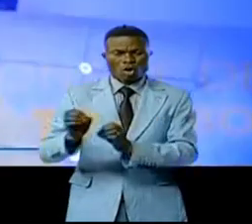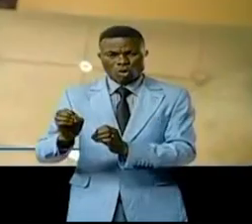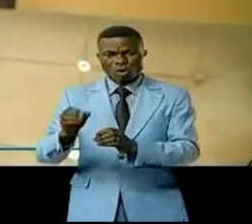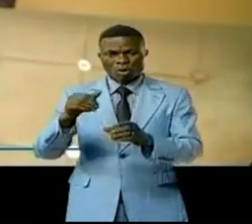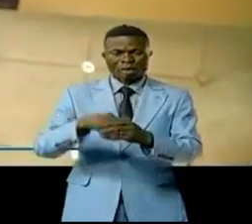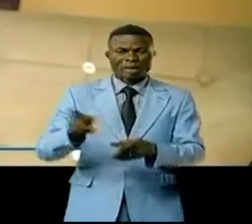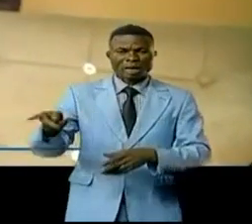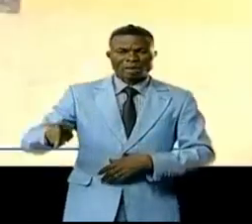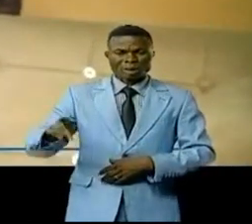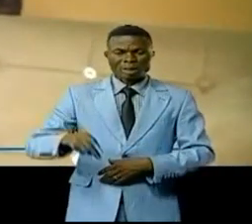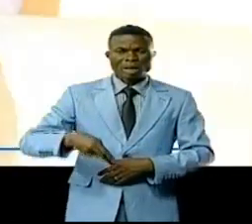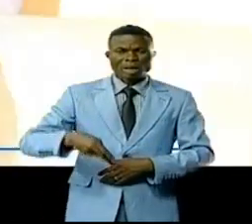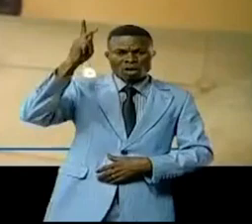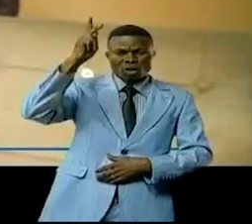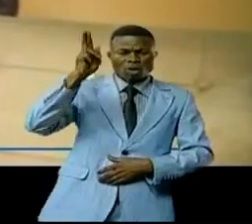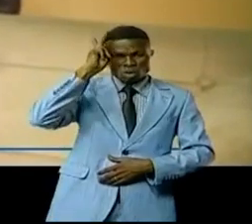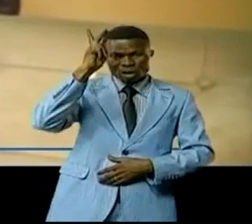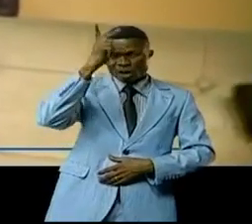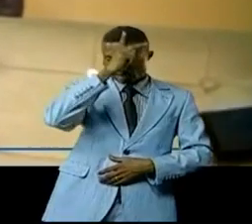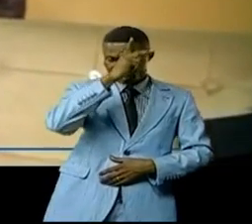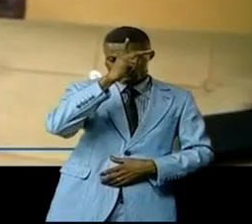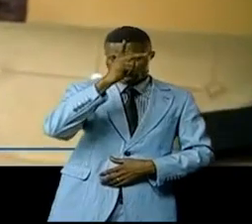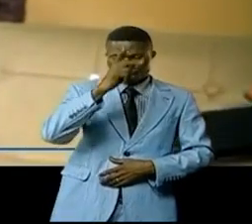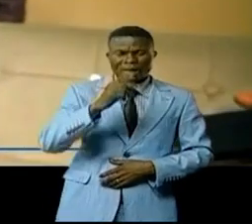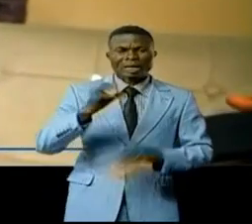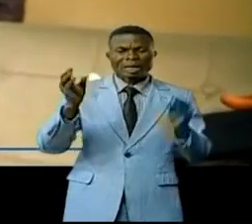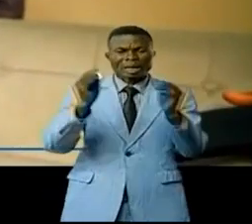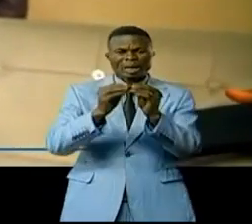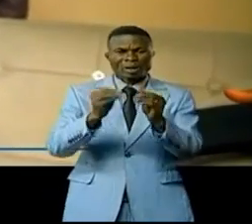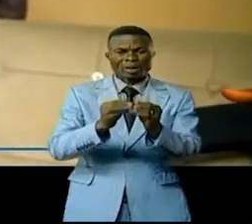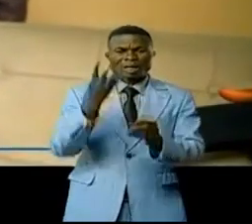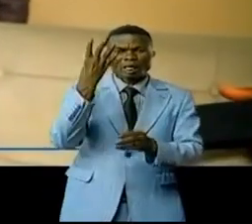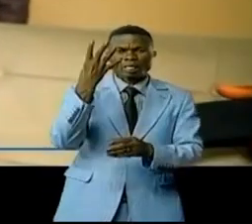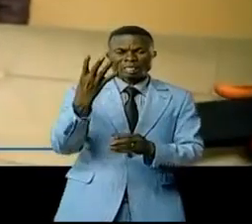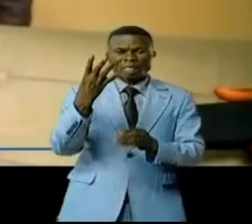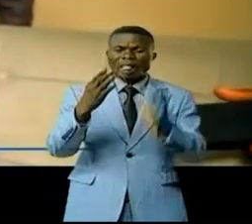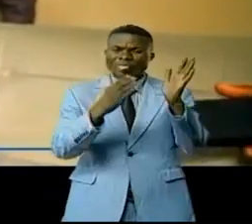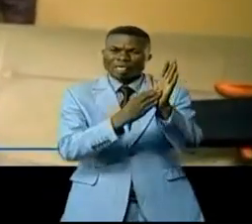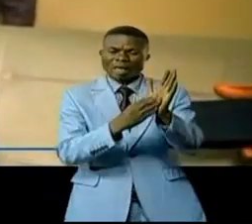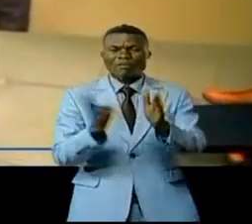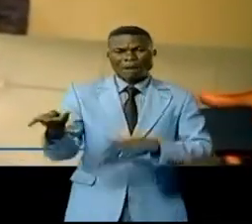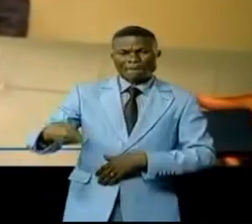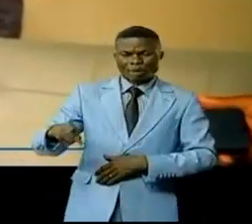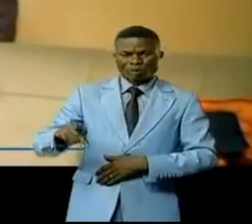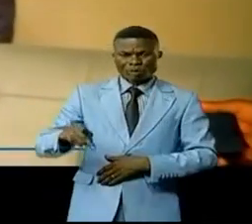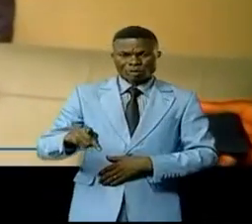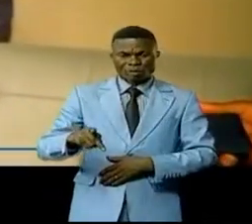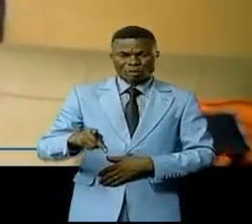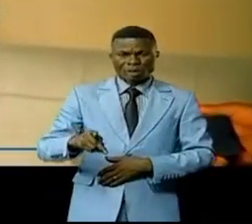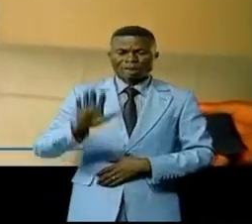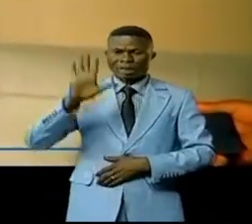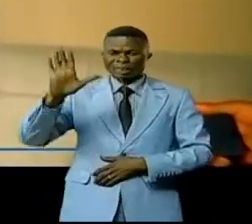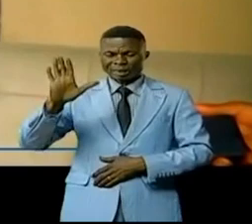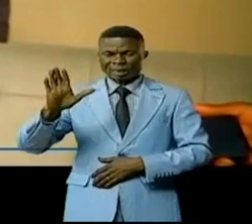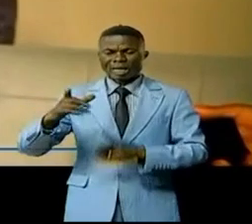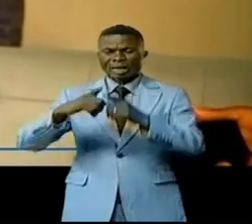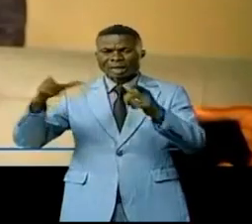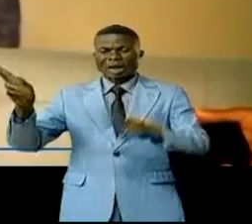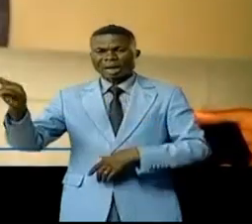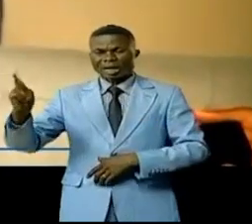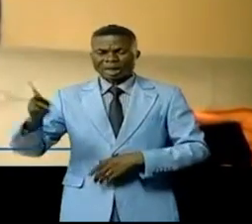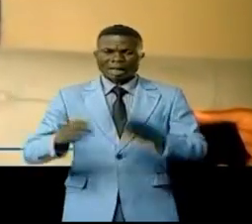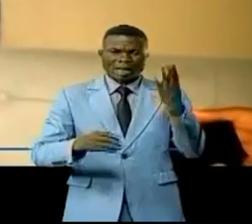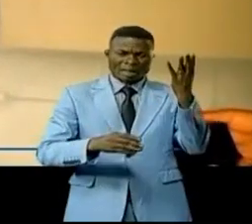de la province du Haut-Katanga, qui a réuni 9 provinces, 5 de l'espace Kasaï et 4